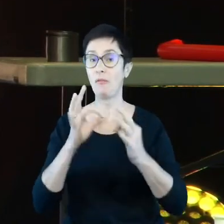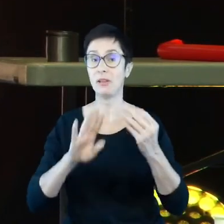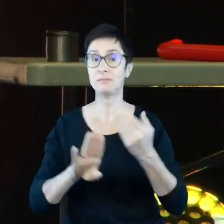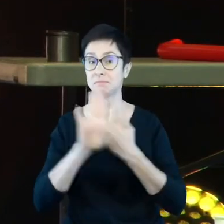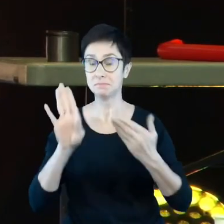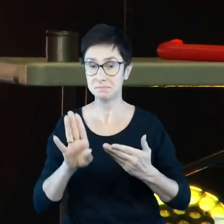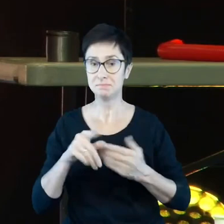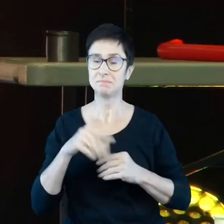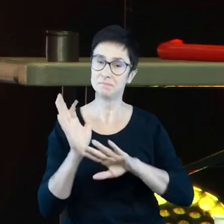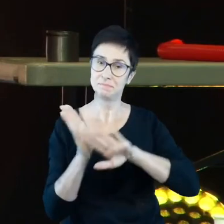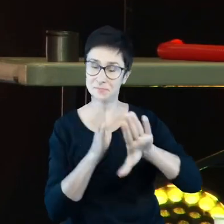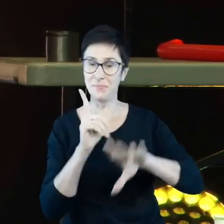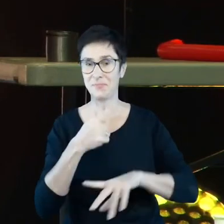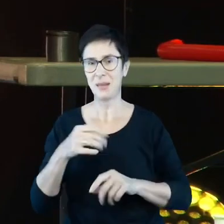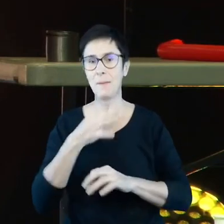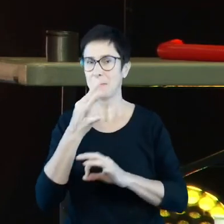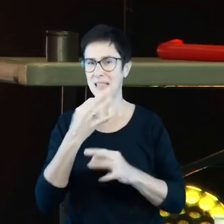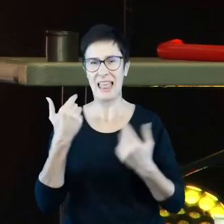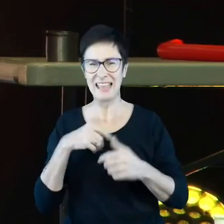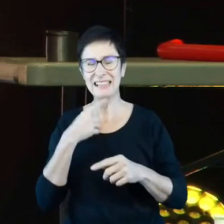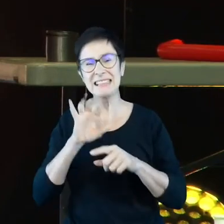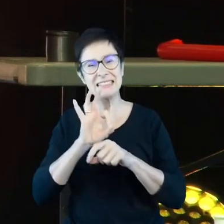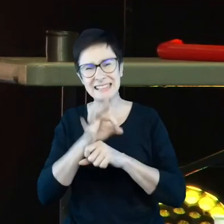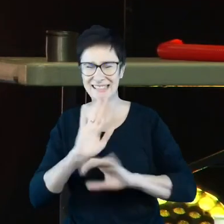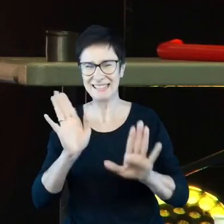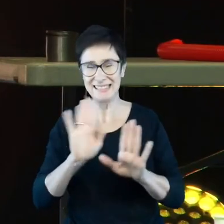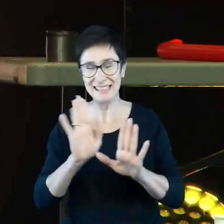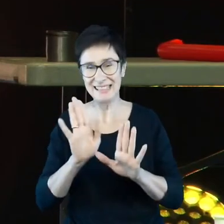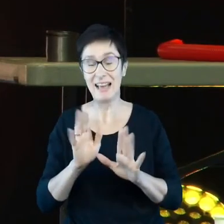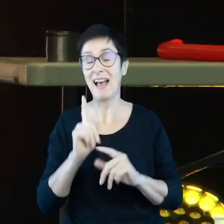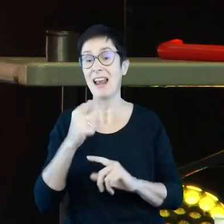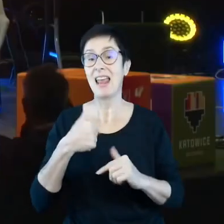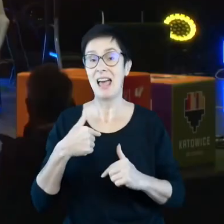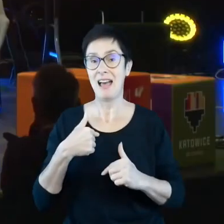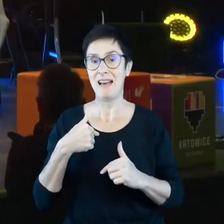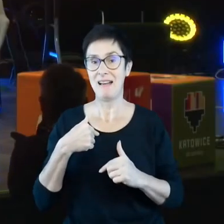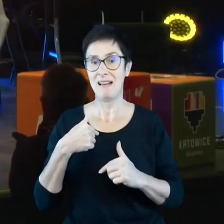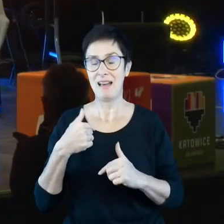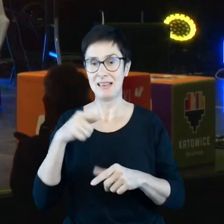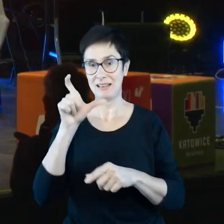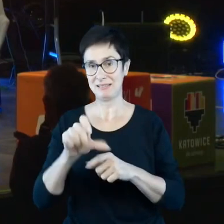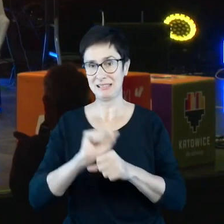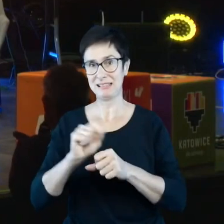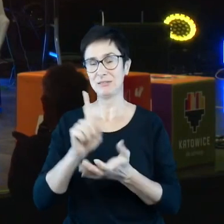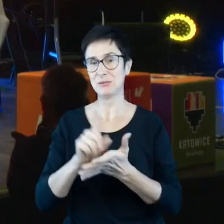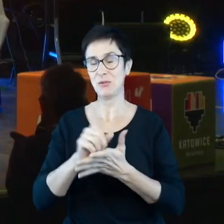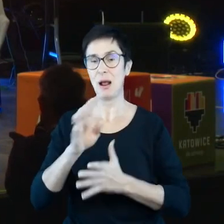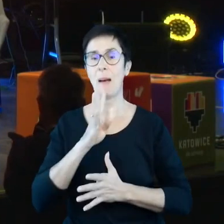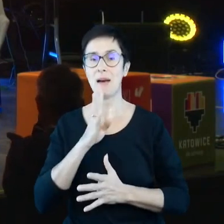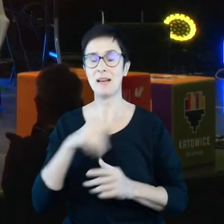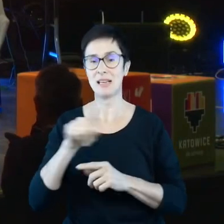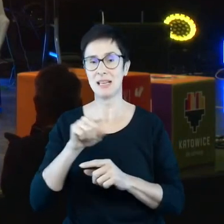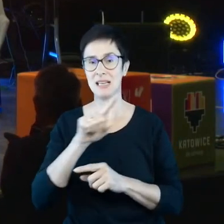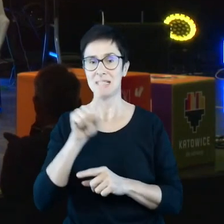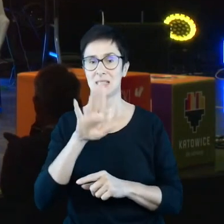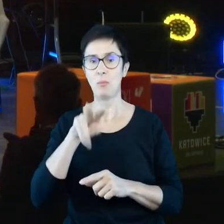nie jest absolutnie złośliwe, panie profesorze, ale jako amerykanisty muszę zapytać, buszujący w zbożu z zimną